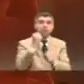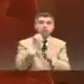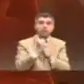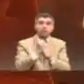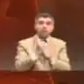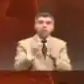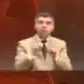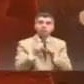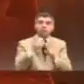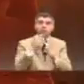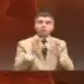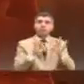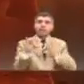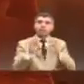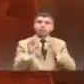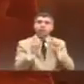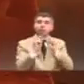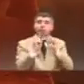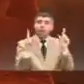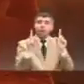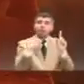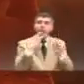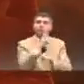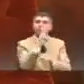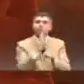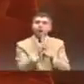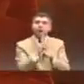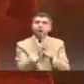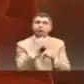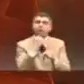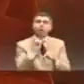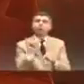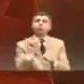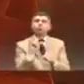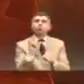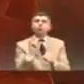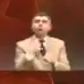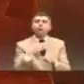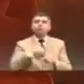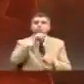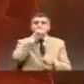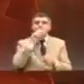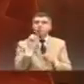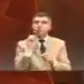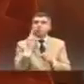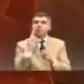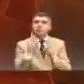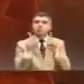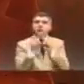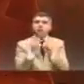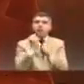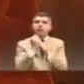هناك استراتيجية واضحة، والسؤال اللي تنطرحوا على أنفسنا شنو الجالية اللي بغينا، شنو الدور اللي بغيناها تلعبوا، شنو هو الموقع